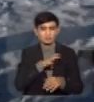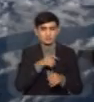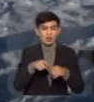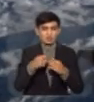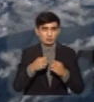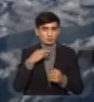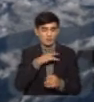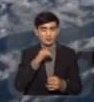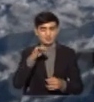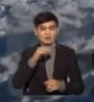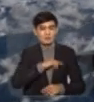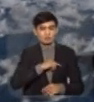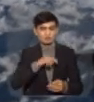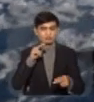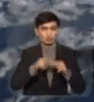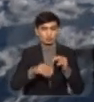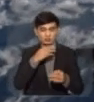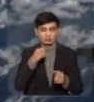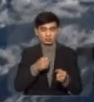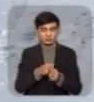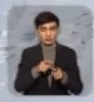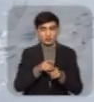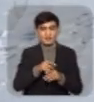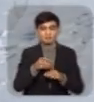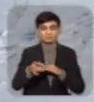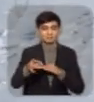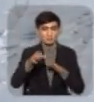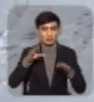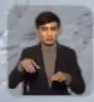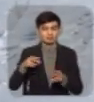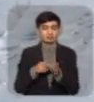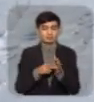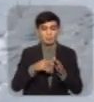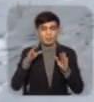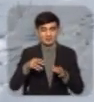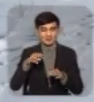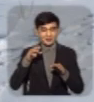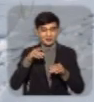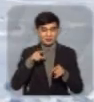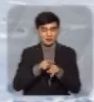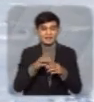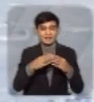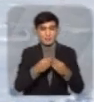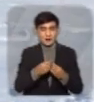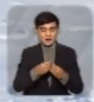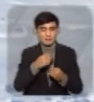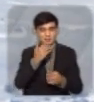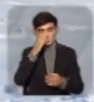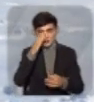и недоработок. Выяснилось, что в степи неподалеку от поселка Железнодорожный, где жила семья мальчика,